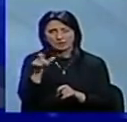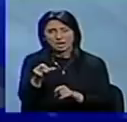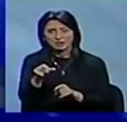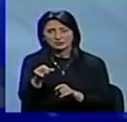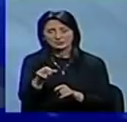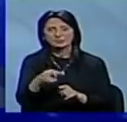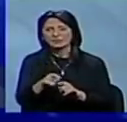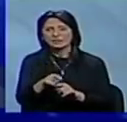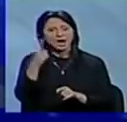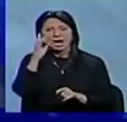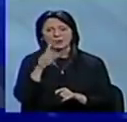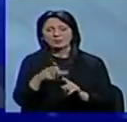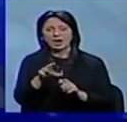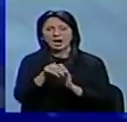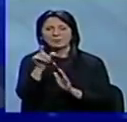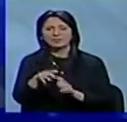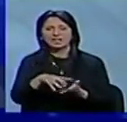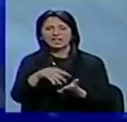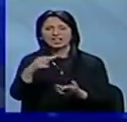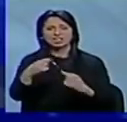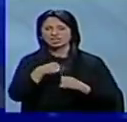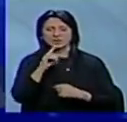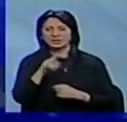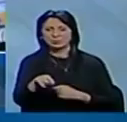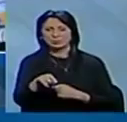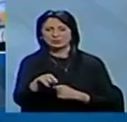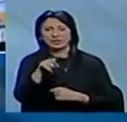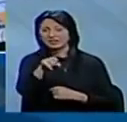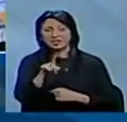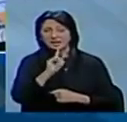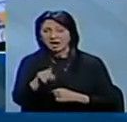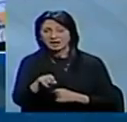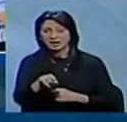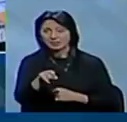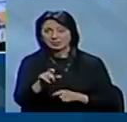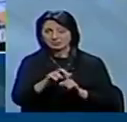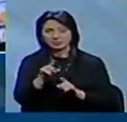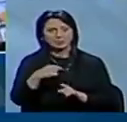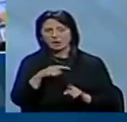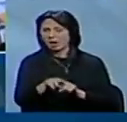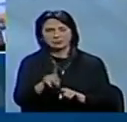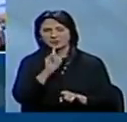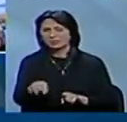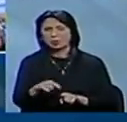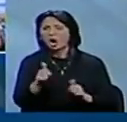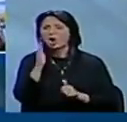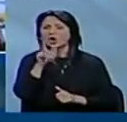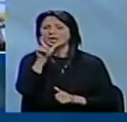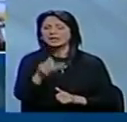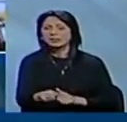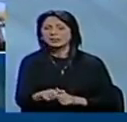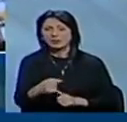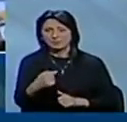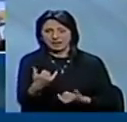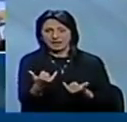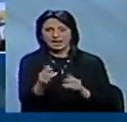ამორჩეველს, არ მგონია, რომ ეს ამორჩეველი იყოს გირჩის ამორჩეველი. გირჩის ამორჩეველი არ იქნებით ასეთი, როგორიც ახლა ჩამოვა? მე არ ვიქნები ასე. აბა, როგორი იქნებით, ბატონო?